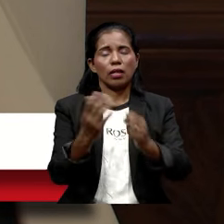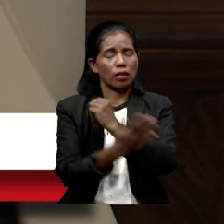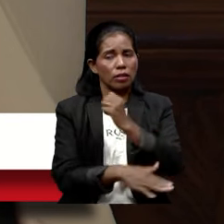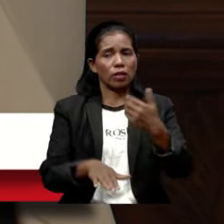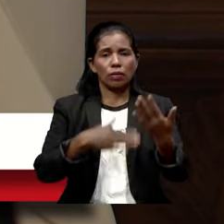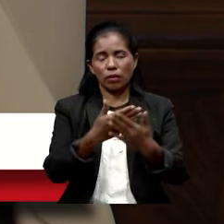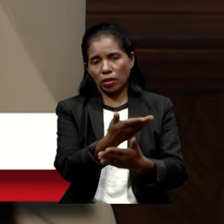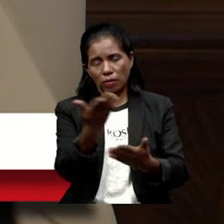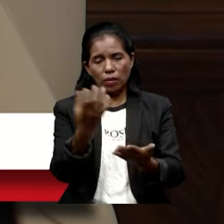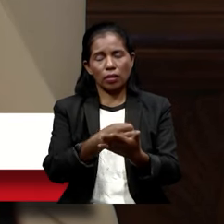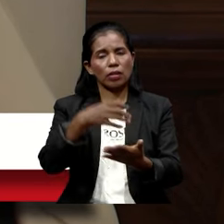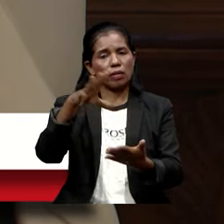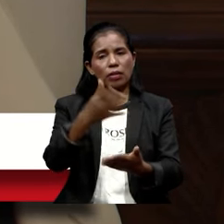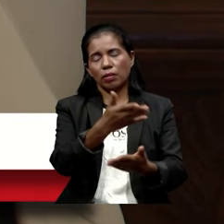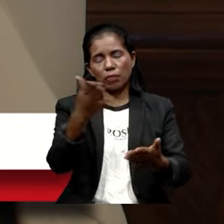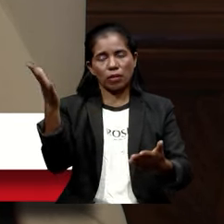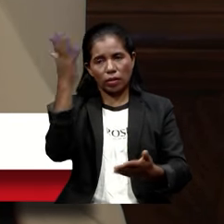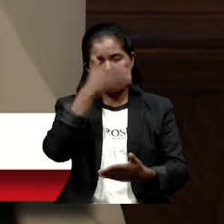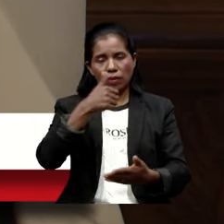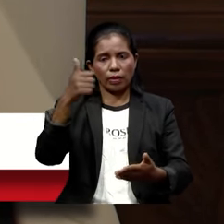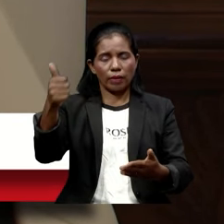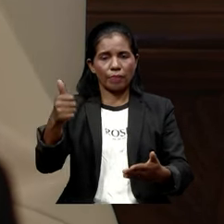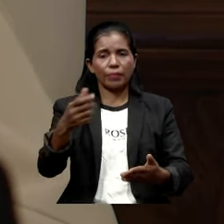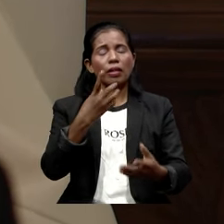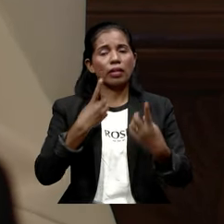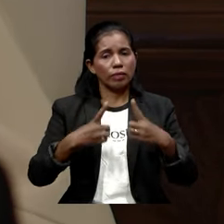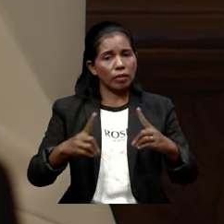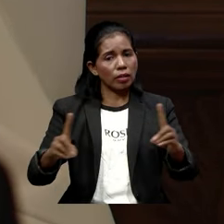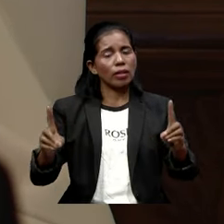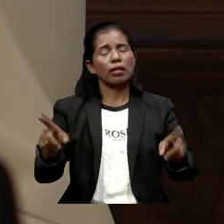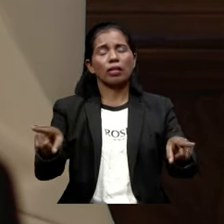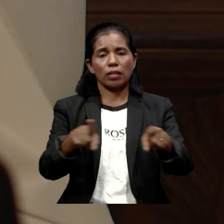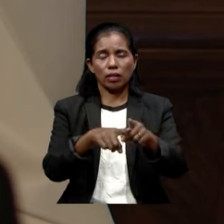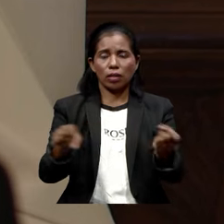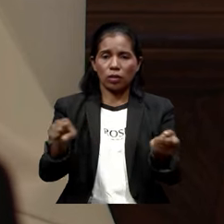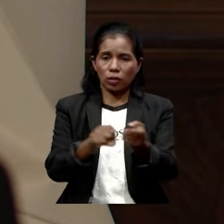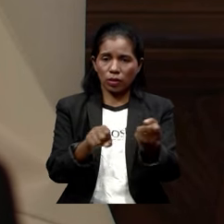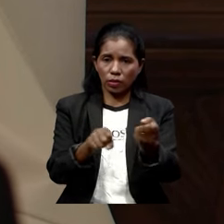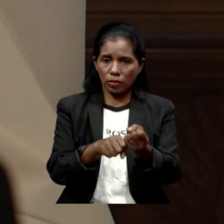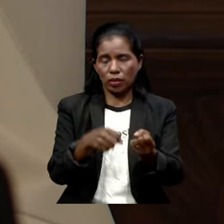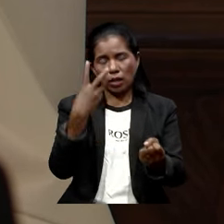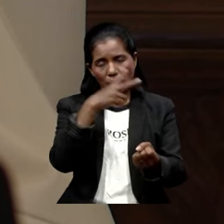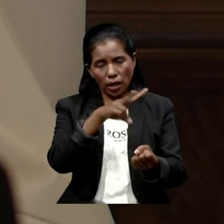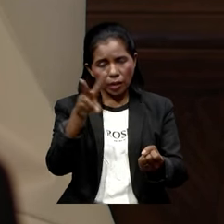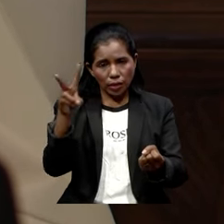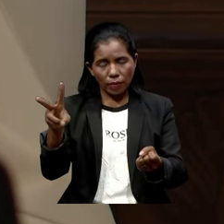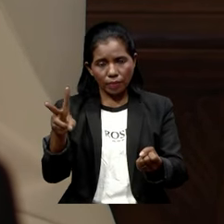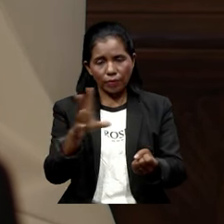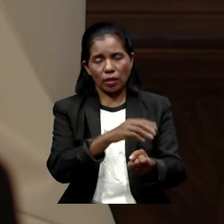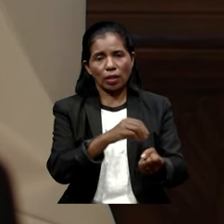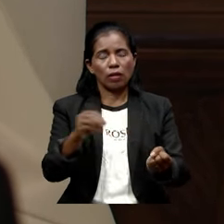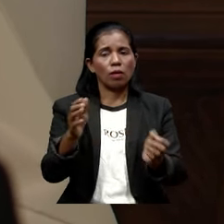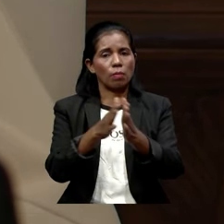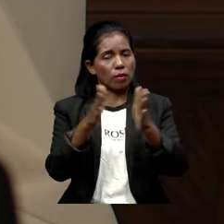imine rikusoin no imine furak diversidade ida ne mak kontribui hodihari mozaiku lebih